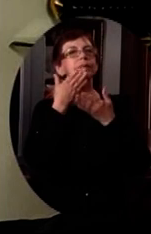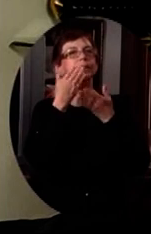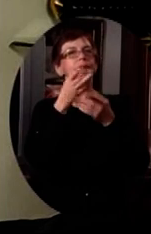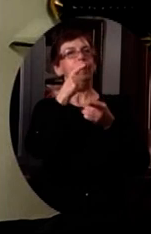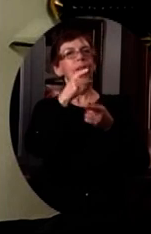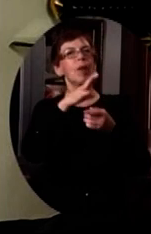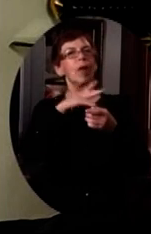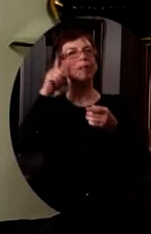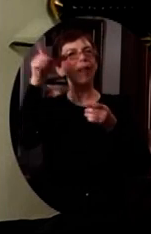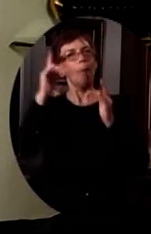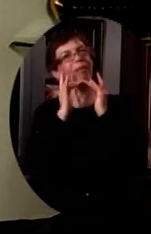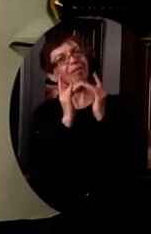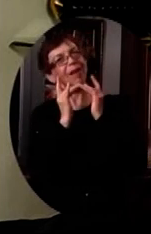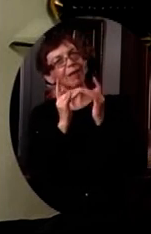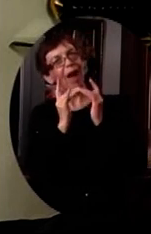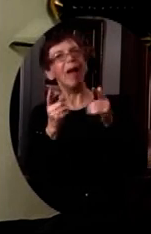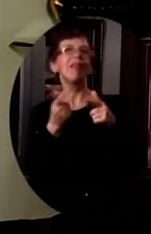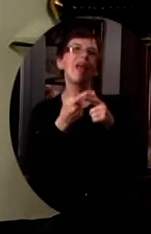והייתה שם פנימיה או...